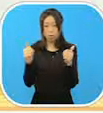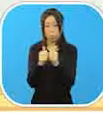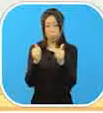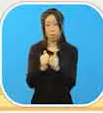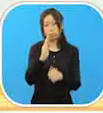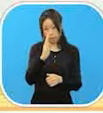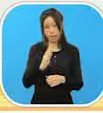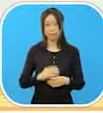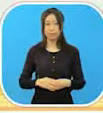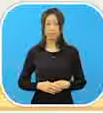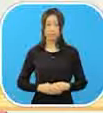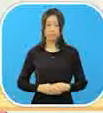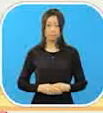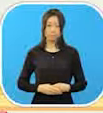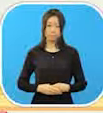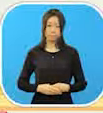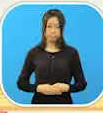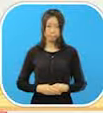相談ください。